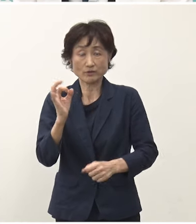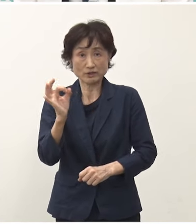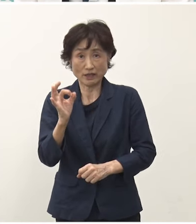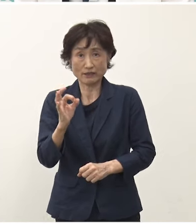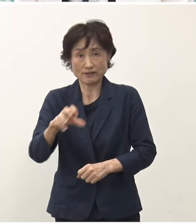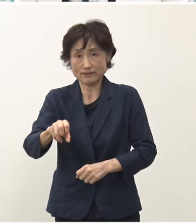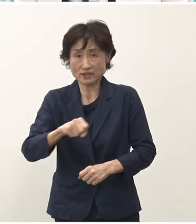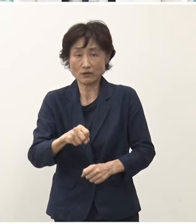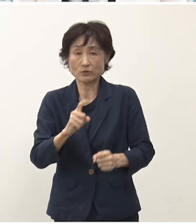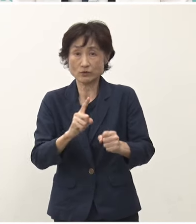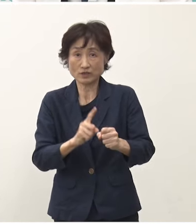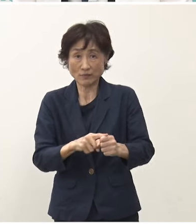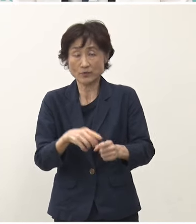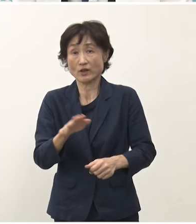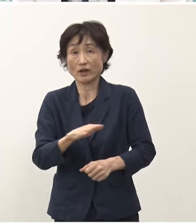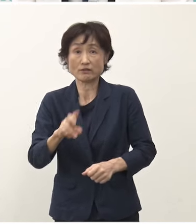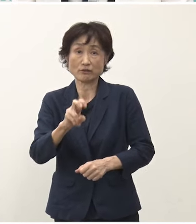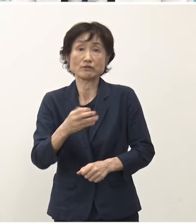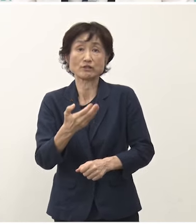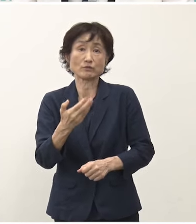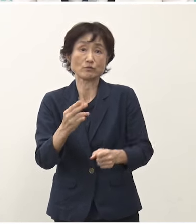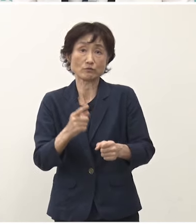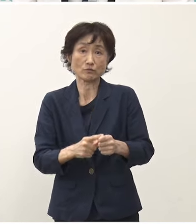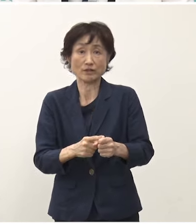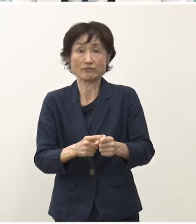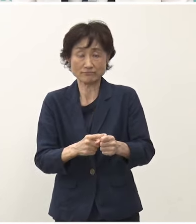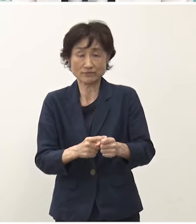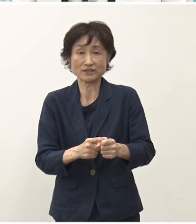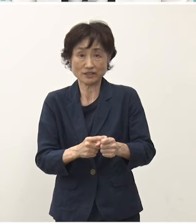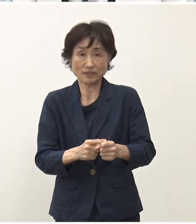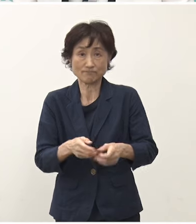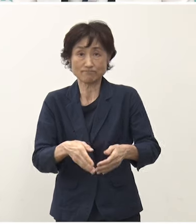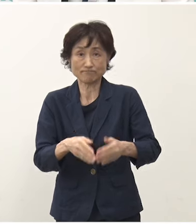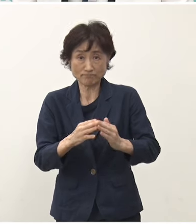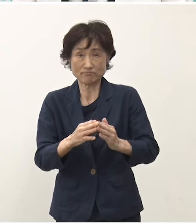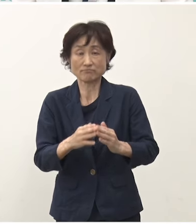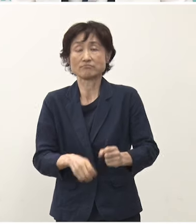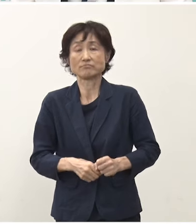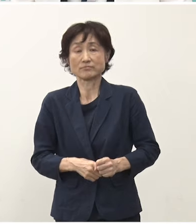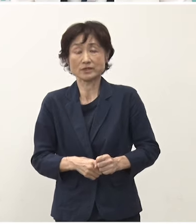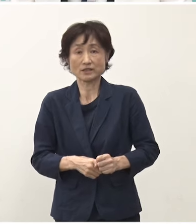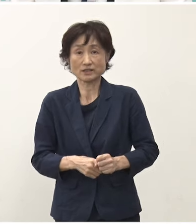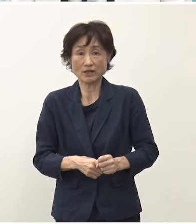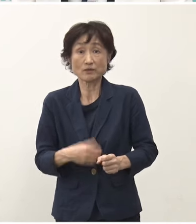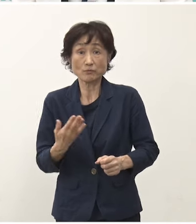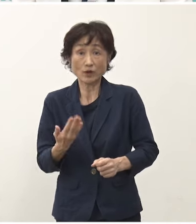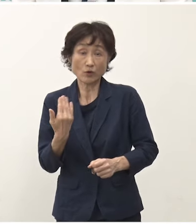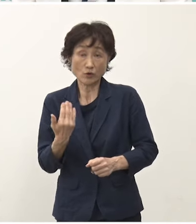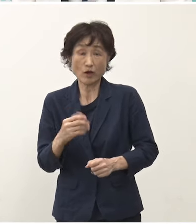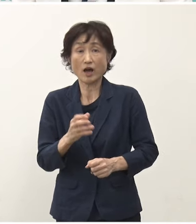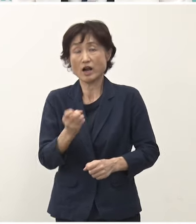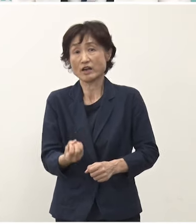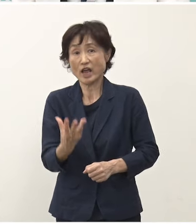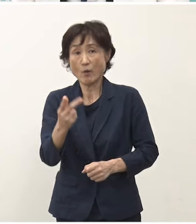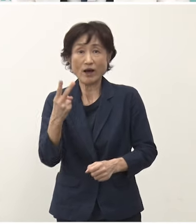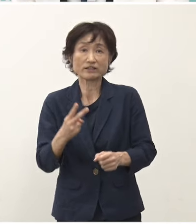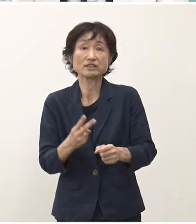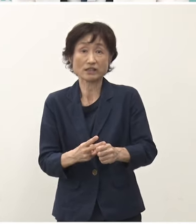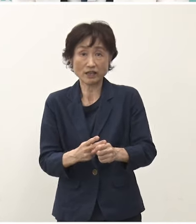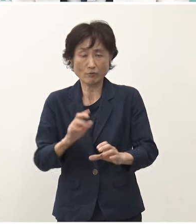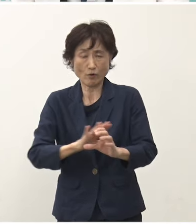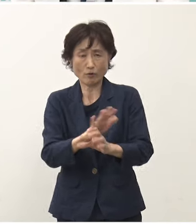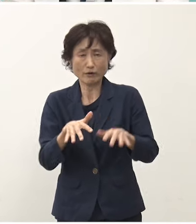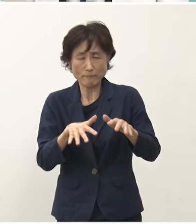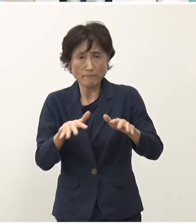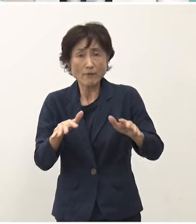震災復興基金を設しました令和2年に当時の新型コロナウイルス感染症の感染拡大を